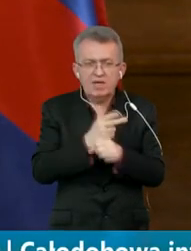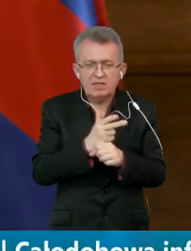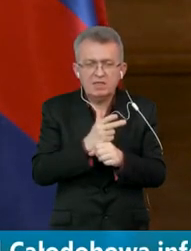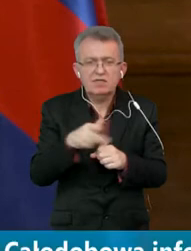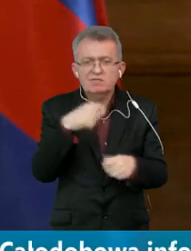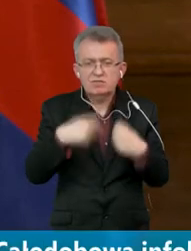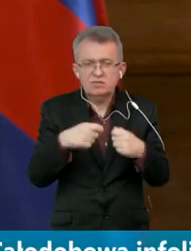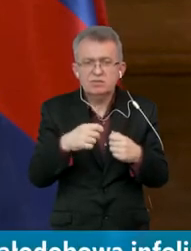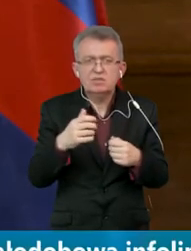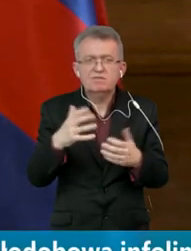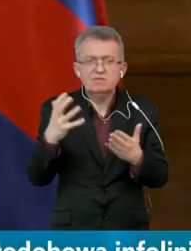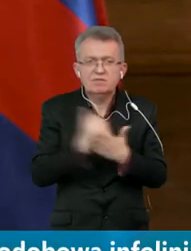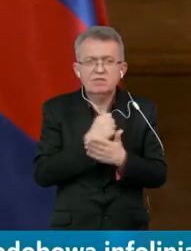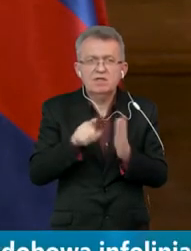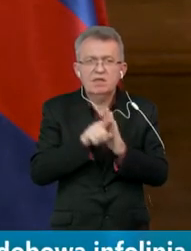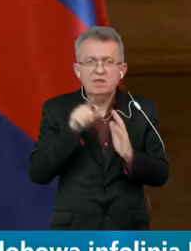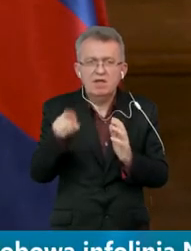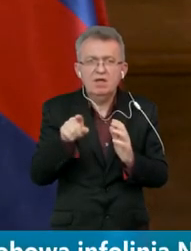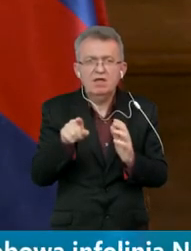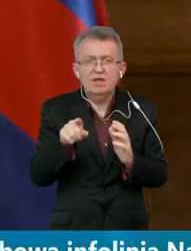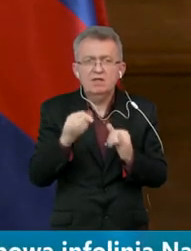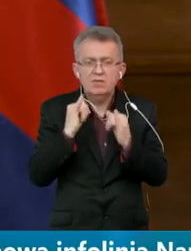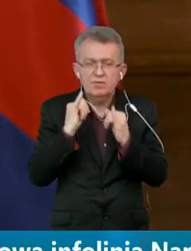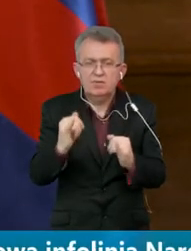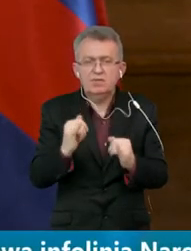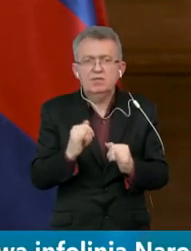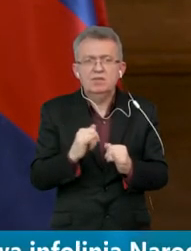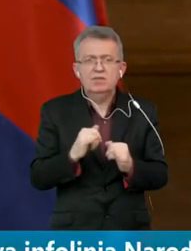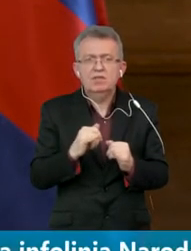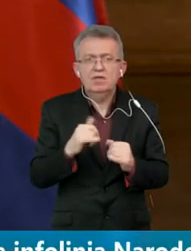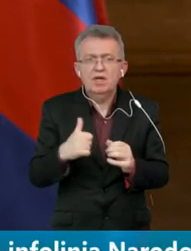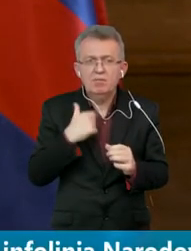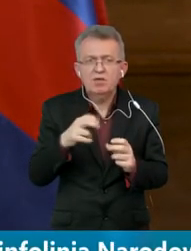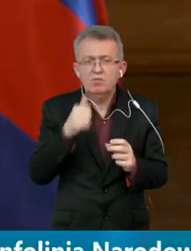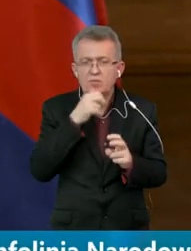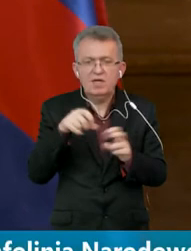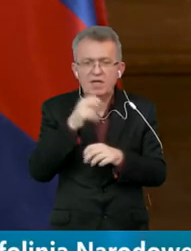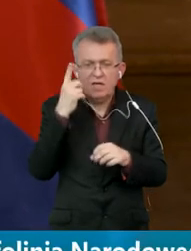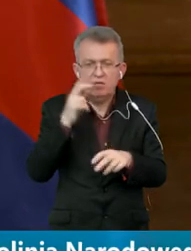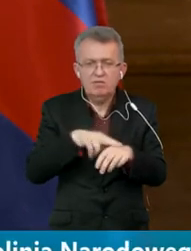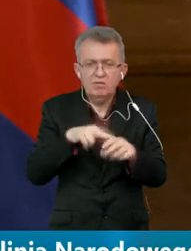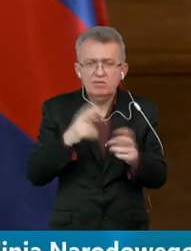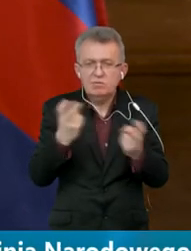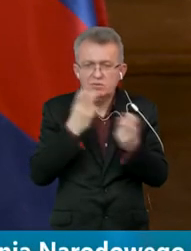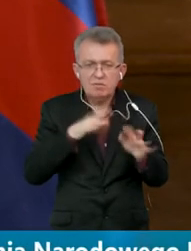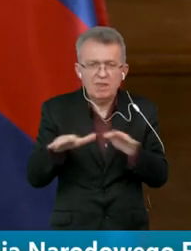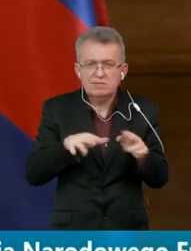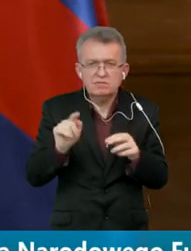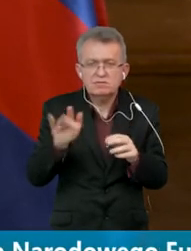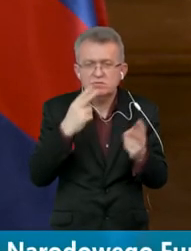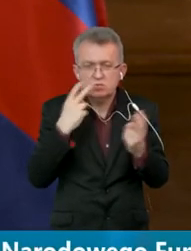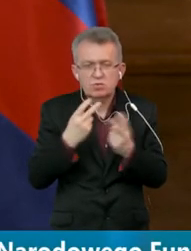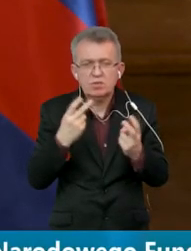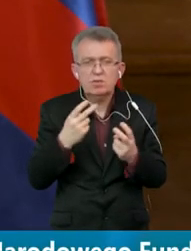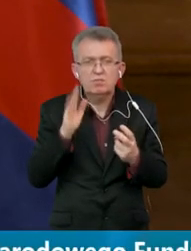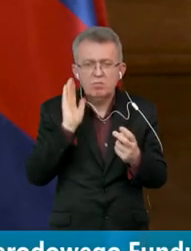Szczecinie zabrać miejsca parkingowe dla uprzywilejowanych? Być może, gdy pojeżdżą trochę rano, spiesząc się do pracy w poszukiwaniu wolnego miejsca,